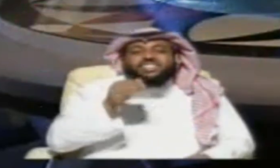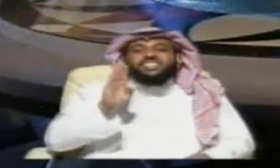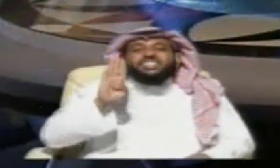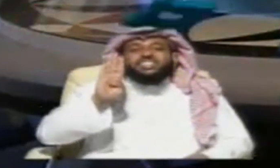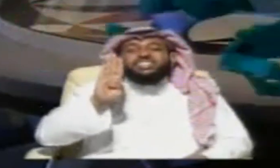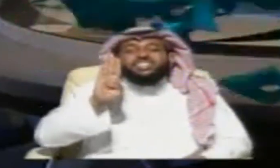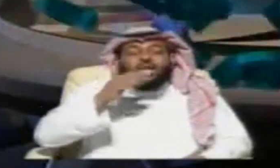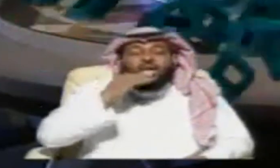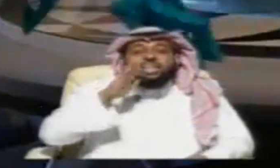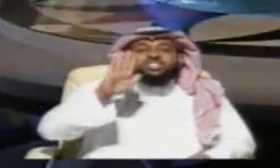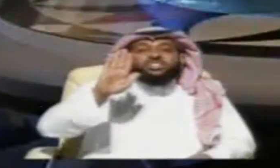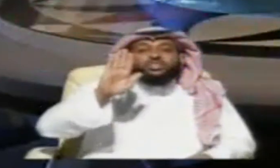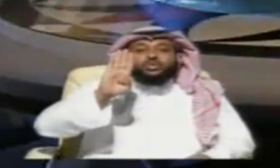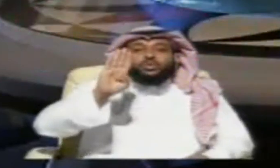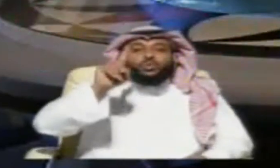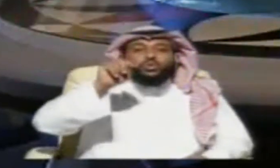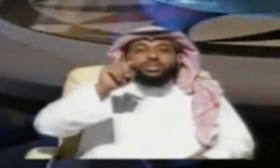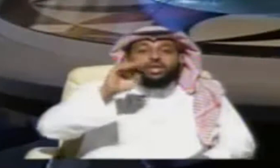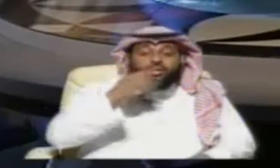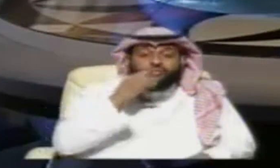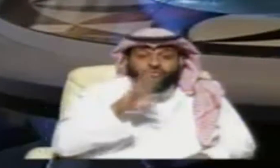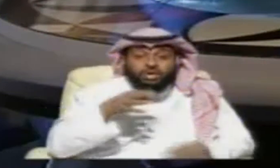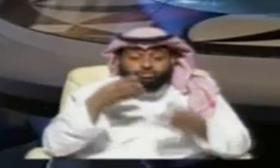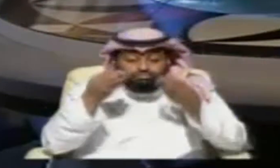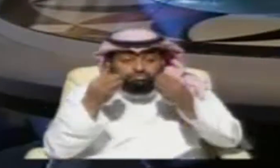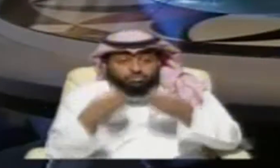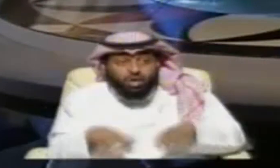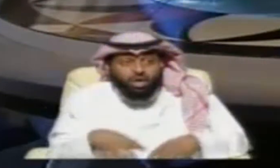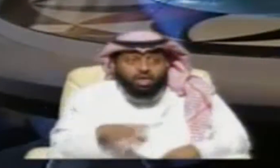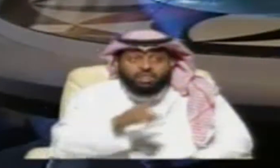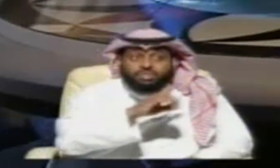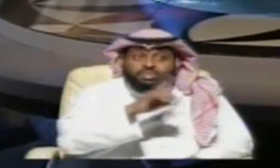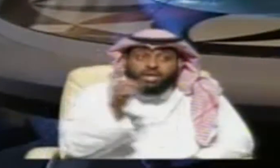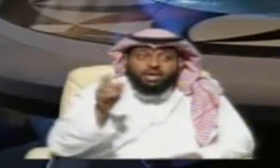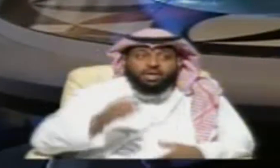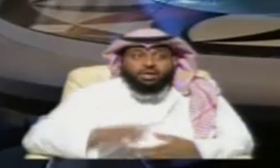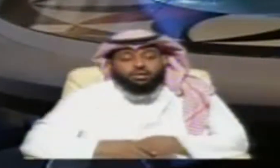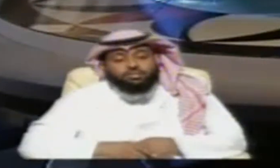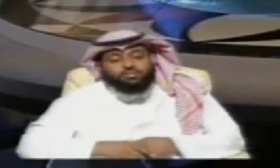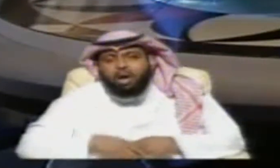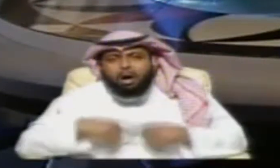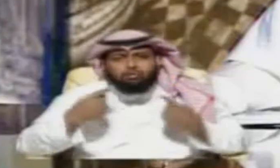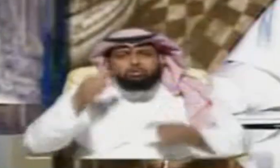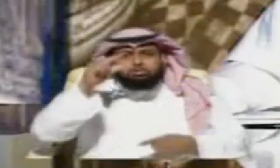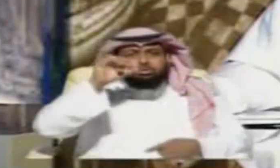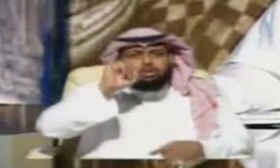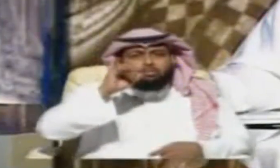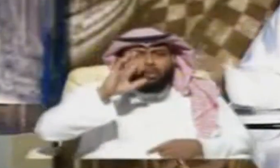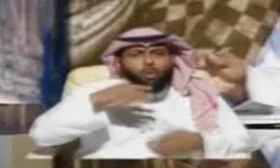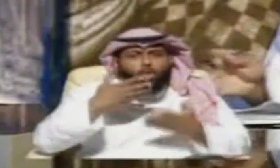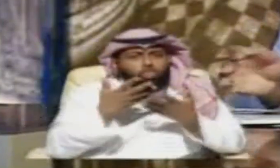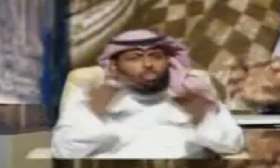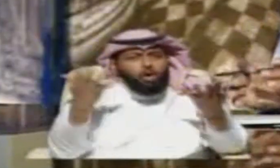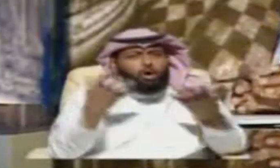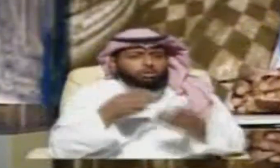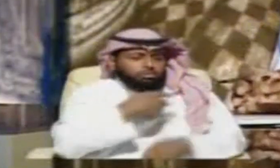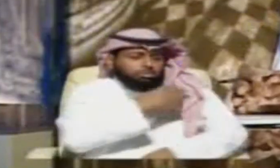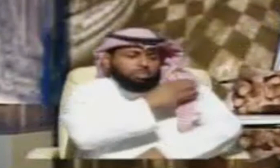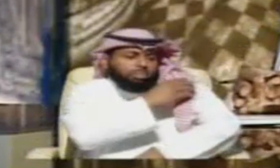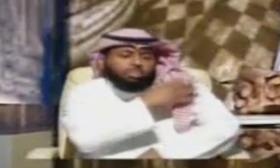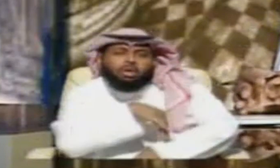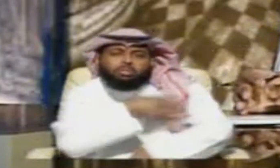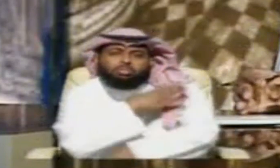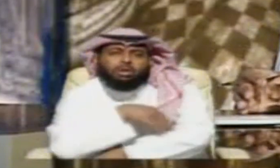شيء آخر فإنه لا يفطر حتى ولو خرج منها دم كثير. بارك الله فيكم فضيلة الشيخ. أم محمد تقول سافرنا يوم